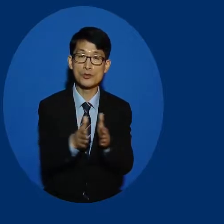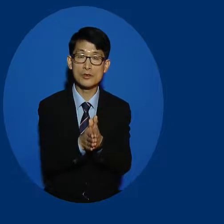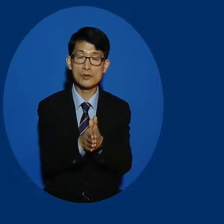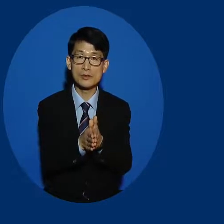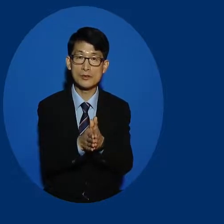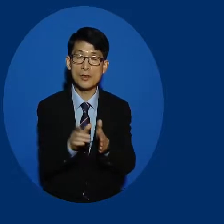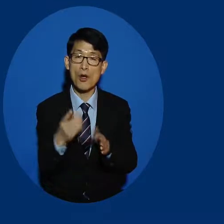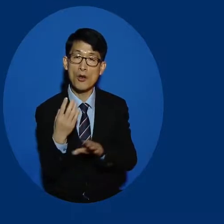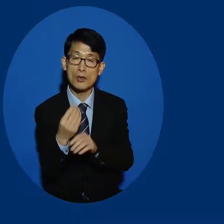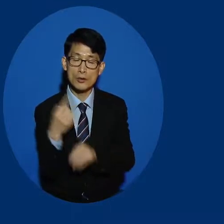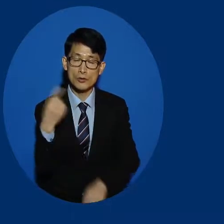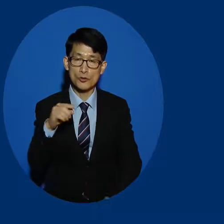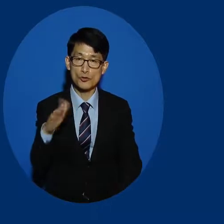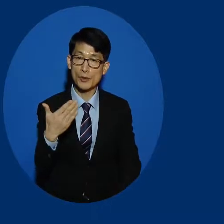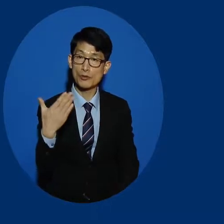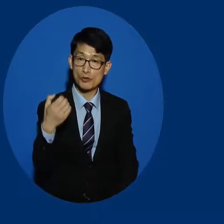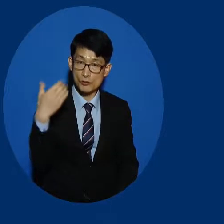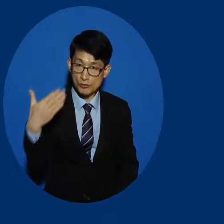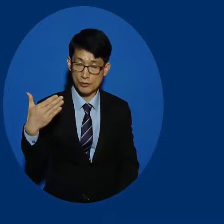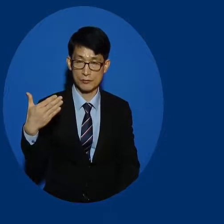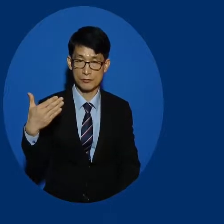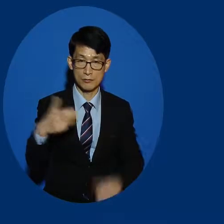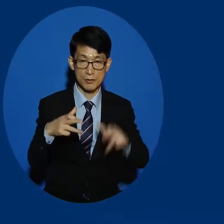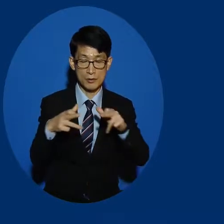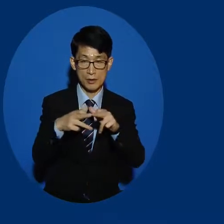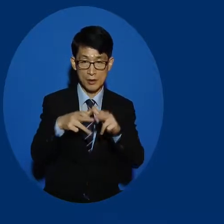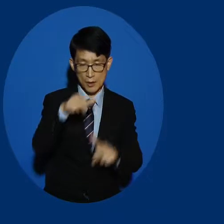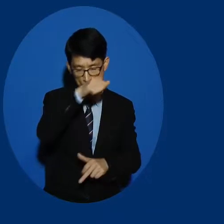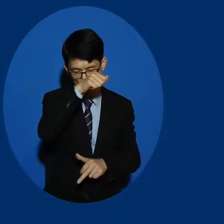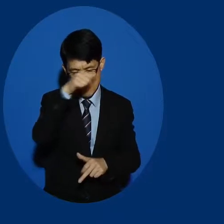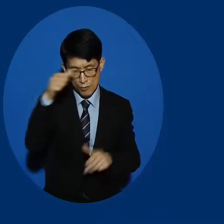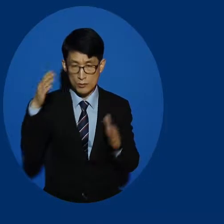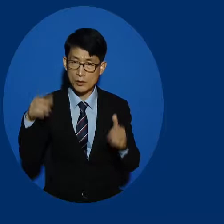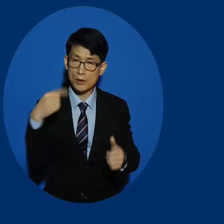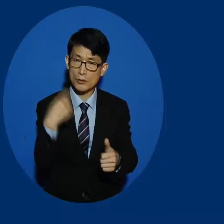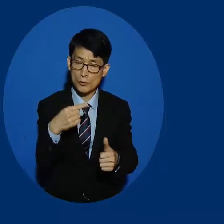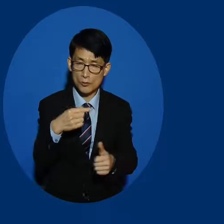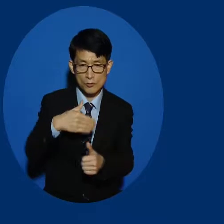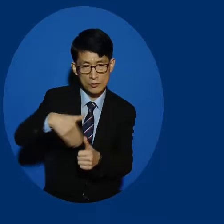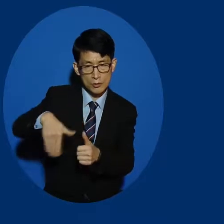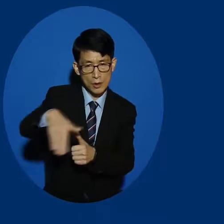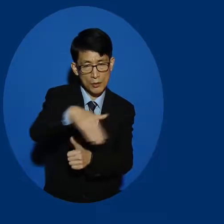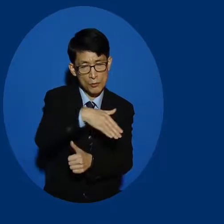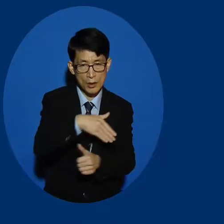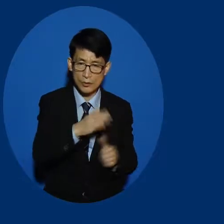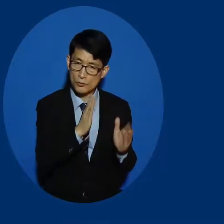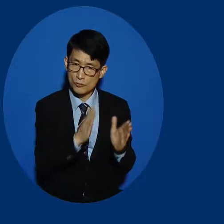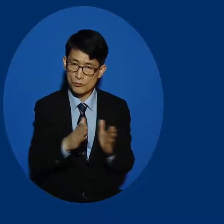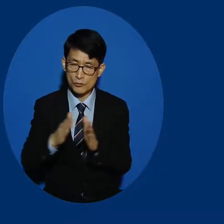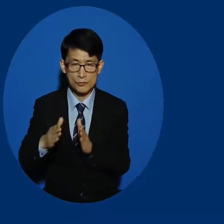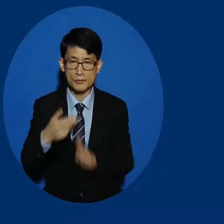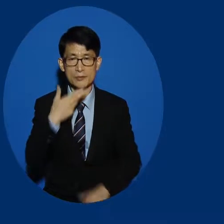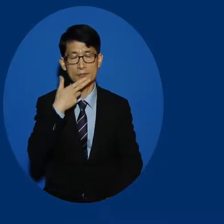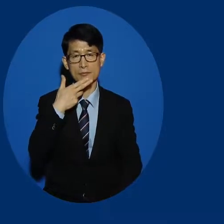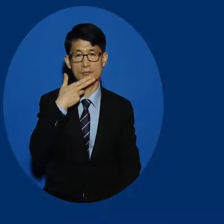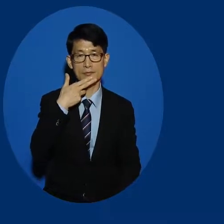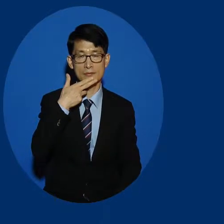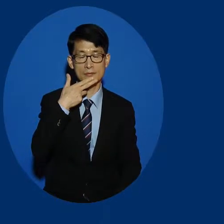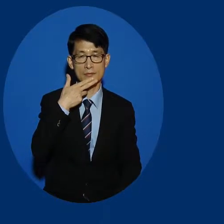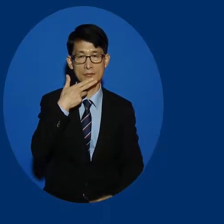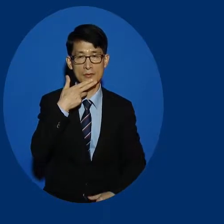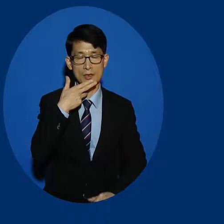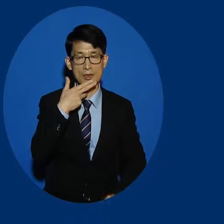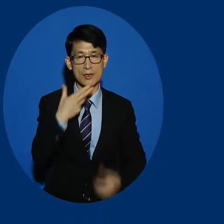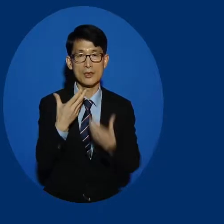1999년까지는 뭐 딱히 장애인 평생교육을 거론할 수 있는 여건이 전혀 마련되지 못한 그런 암흑기의